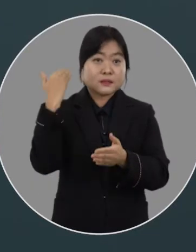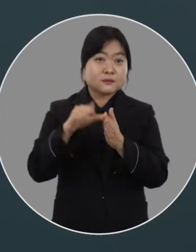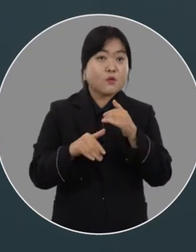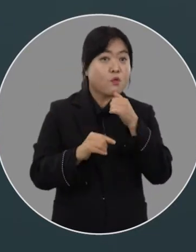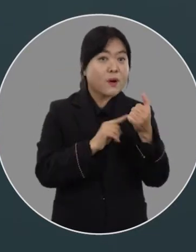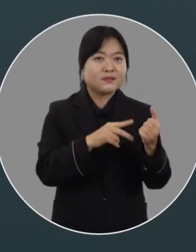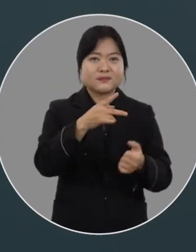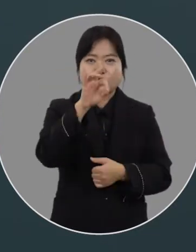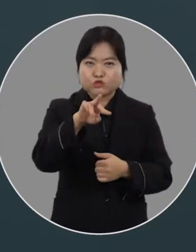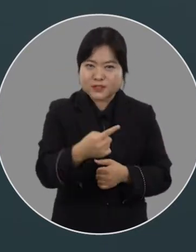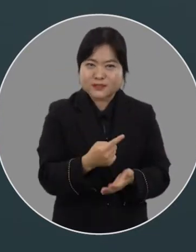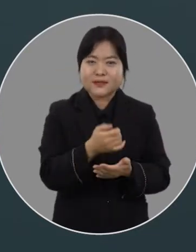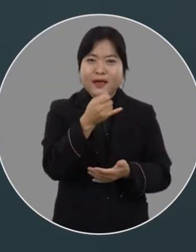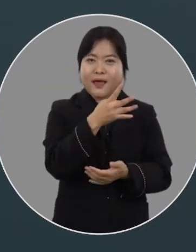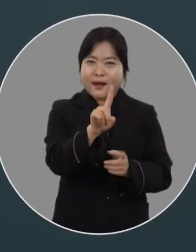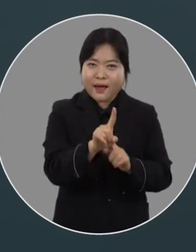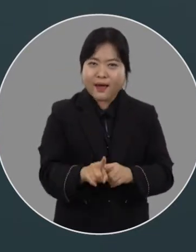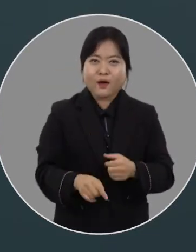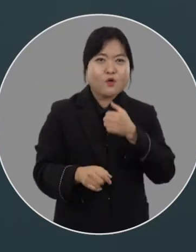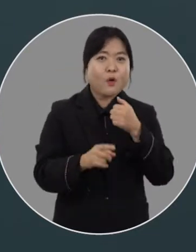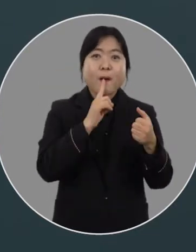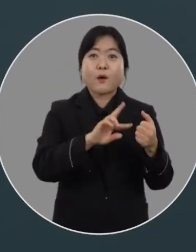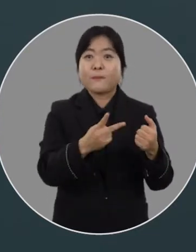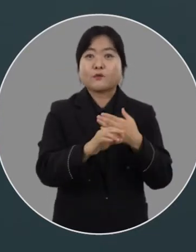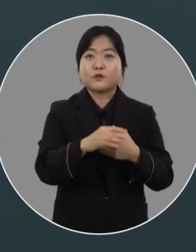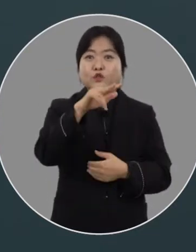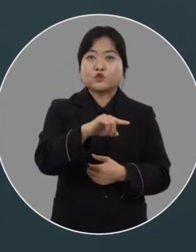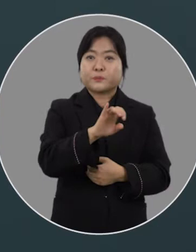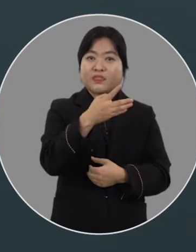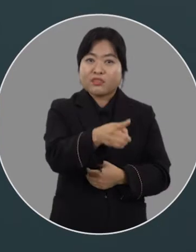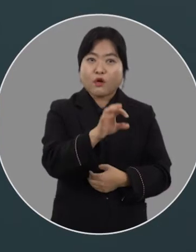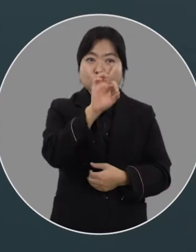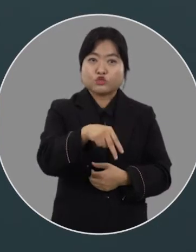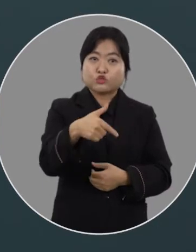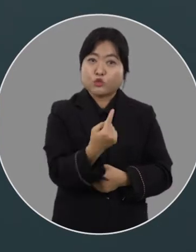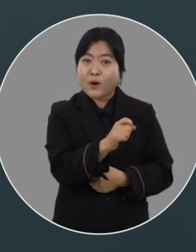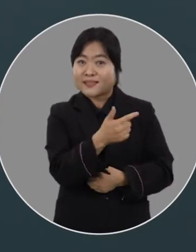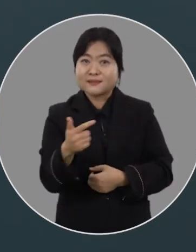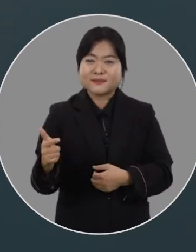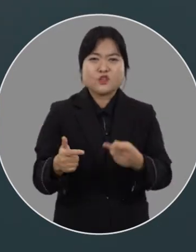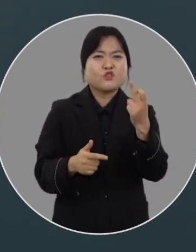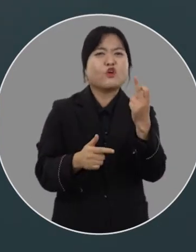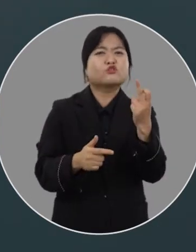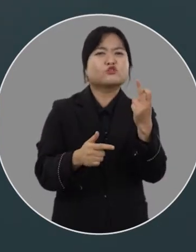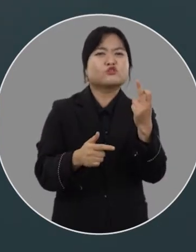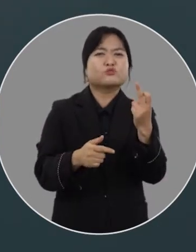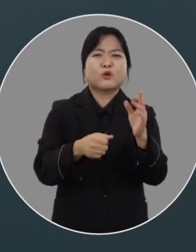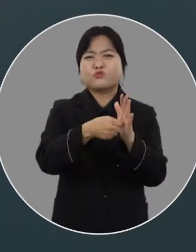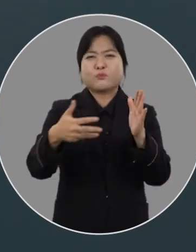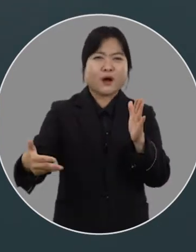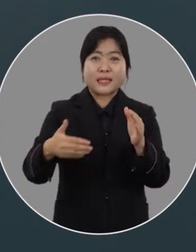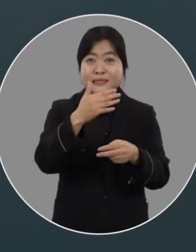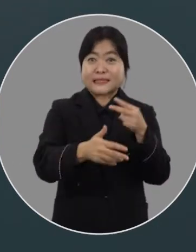로마에는 제우스, 헤라, 로마 말로 바꾸자면 주피터, 유노와 같은 여러 가지 12명의